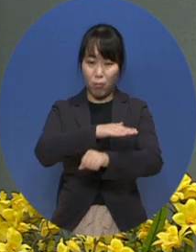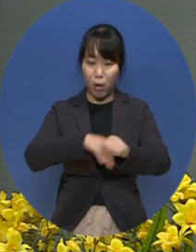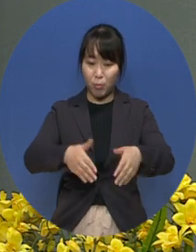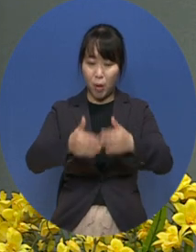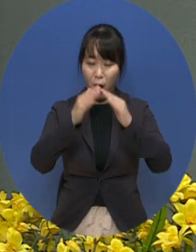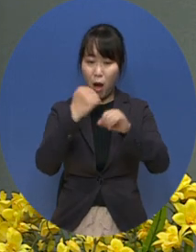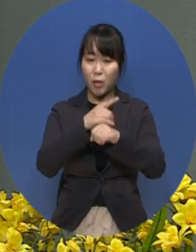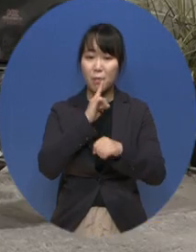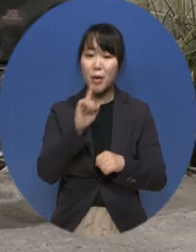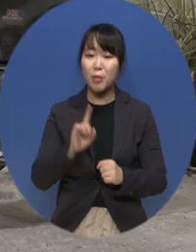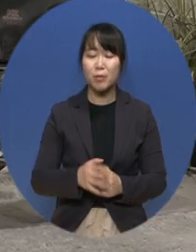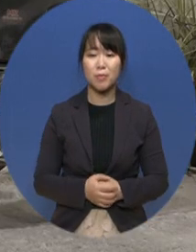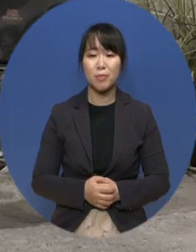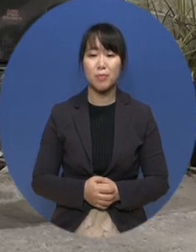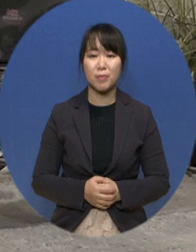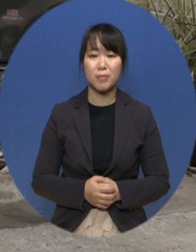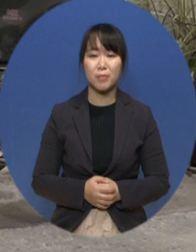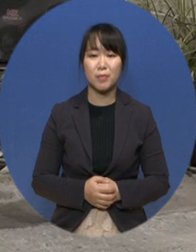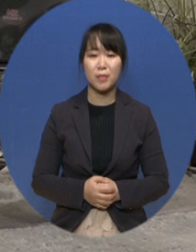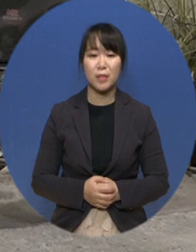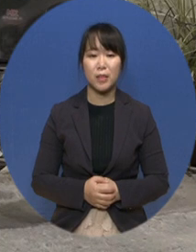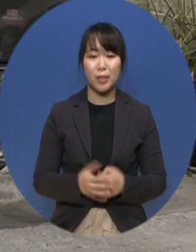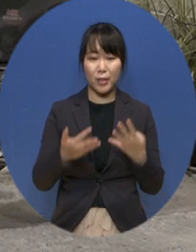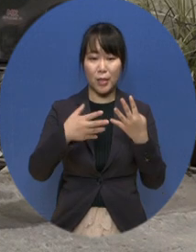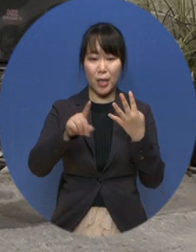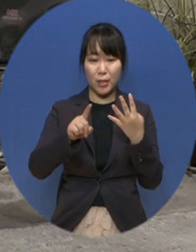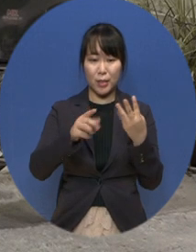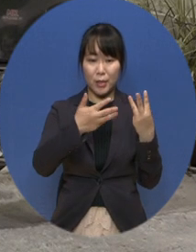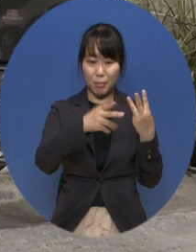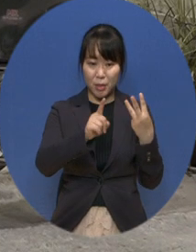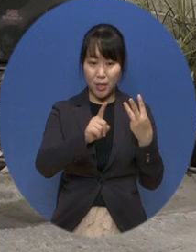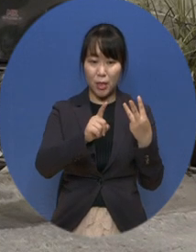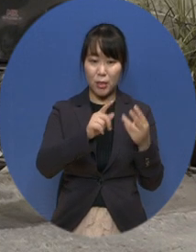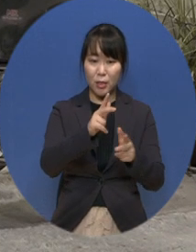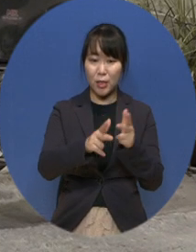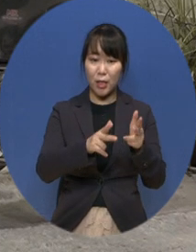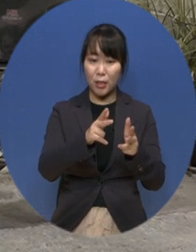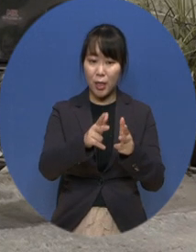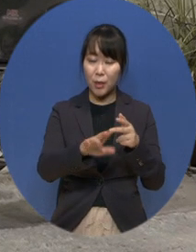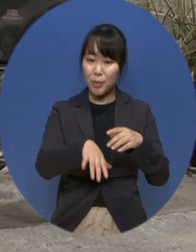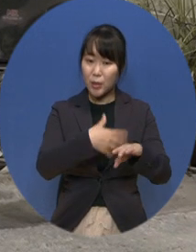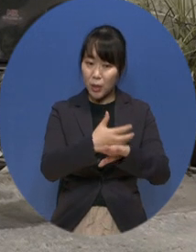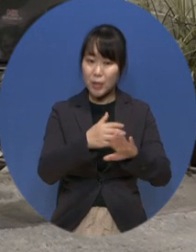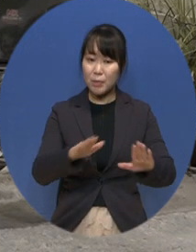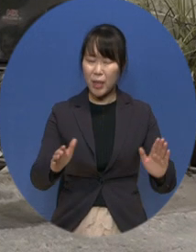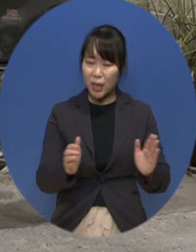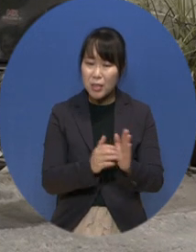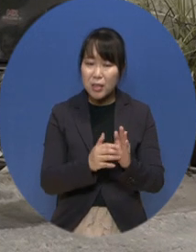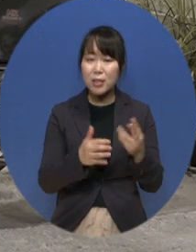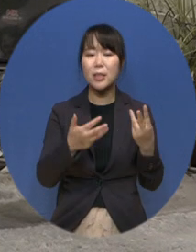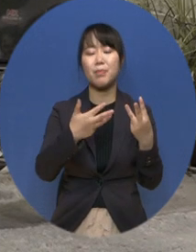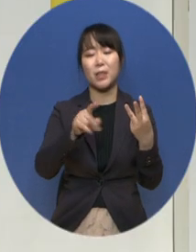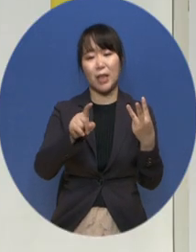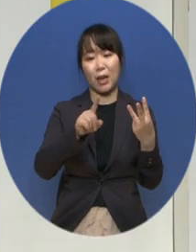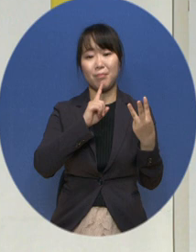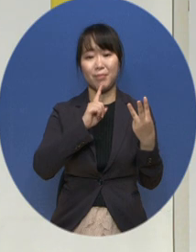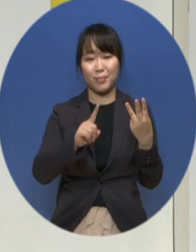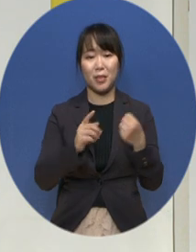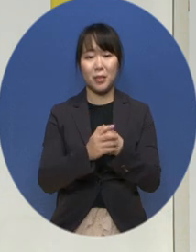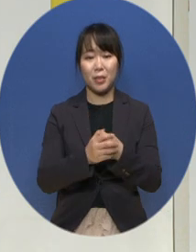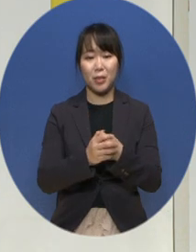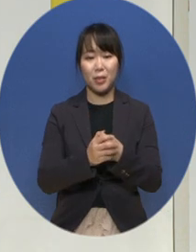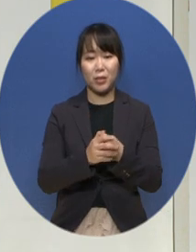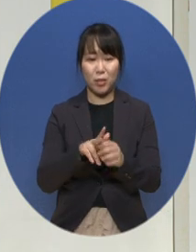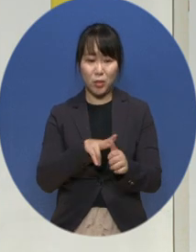어떤건가요 이제 3차 산업인 며 은 지금까지는 1 3 3차 산업인 명의로 하지 않습니까 4전